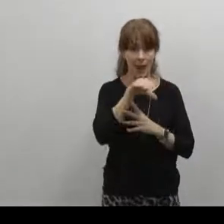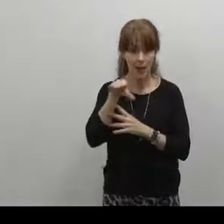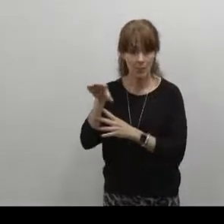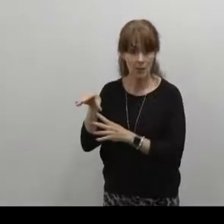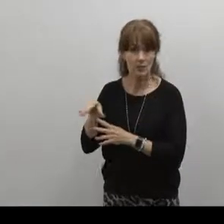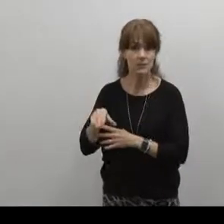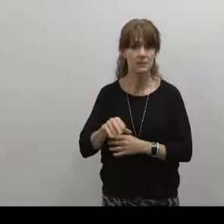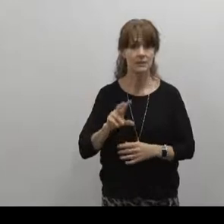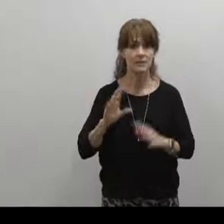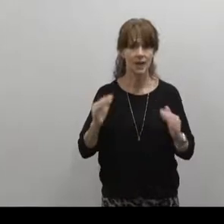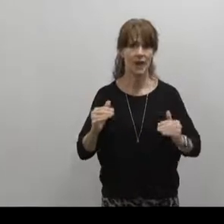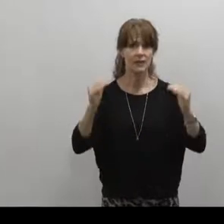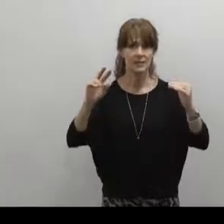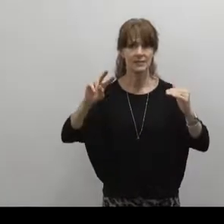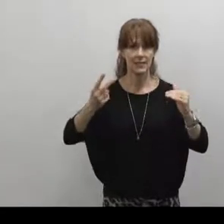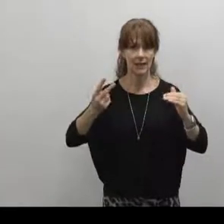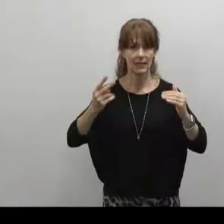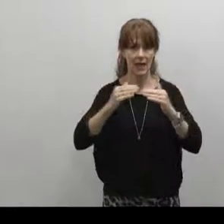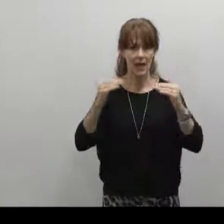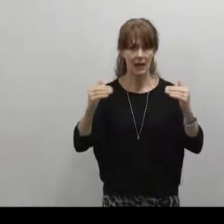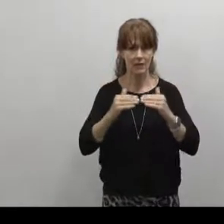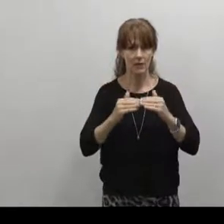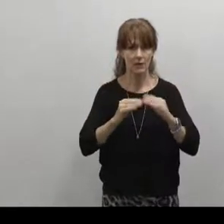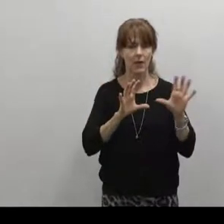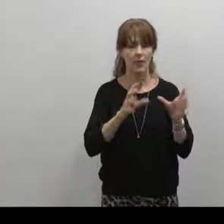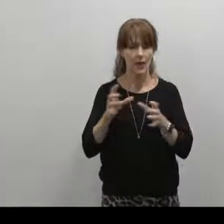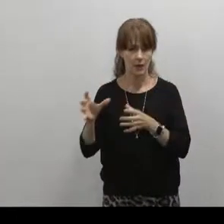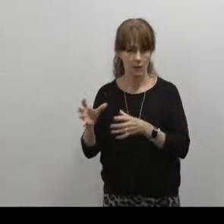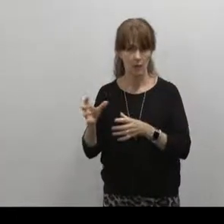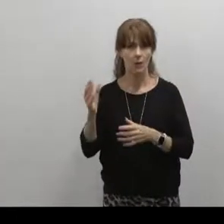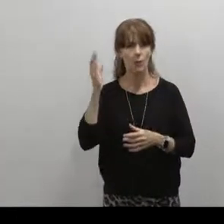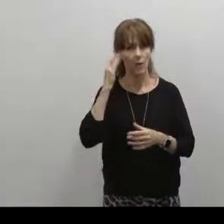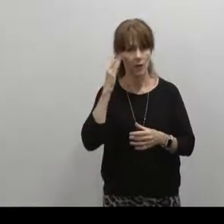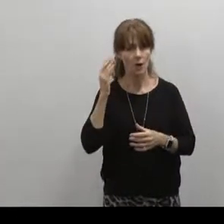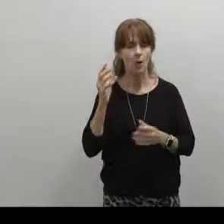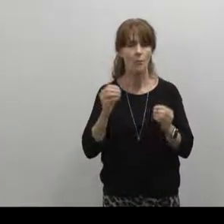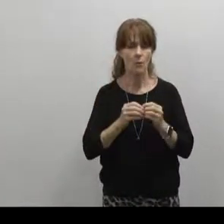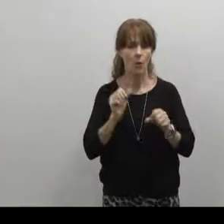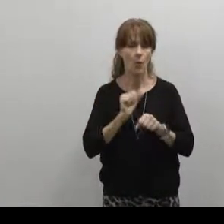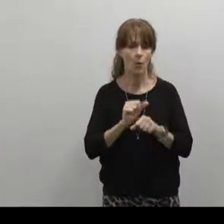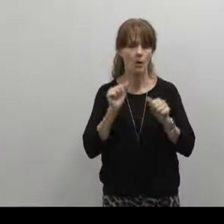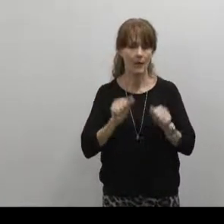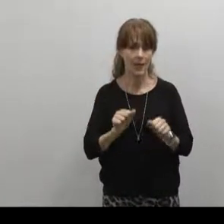dương bàn miền thọt đặt camera số vật tập hiệp nưng đi chơi